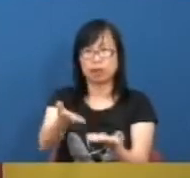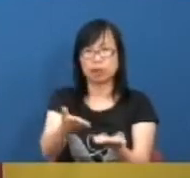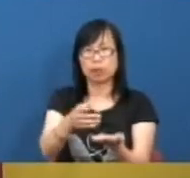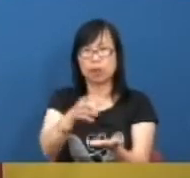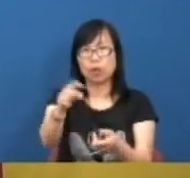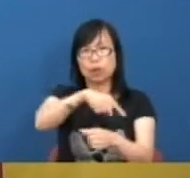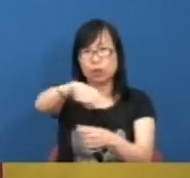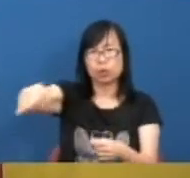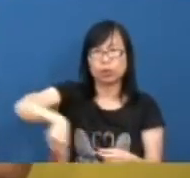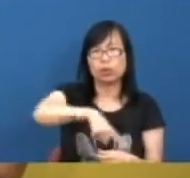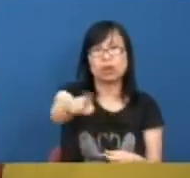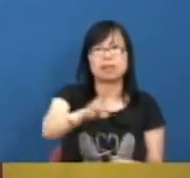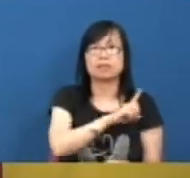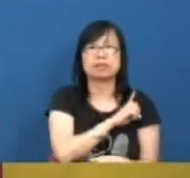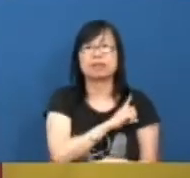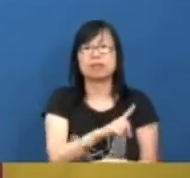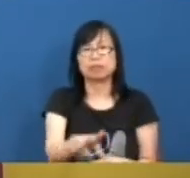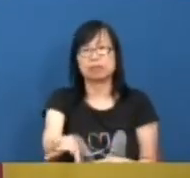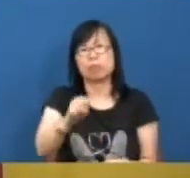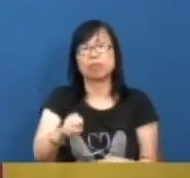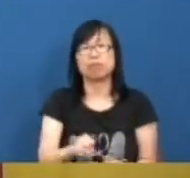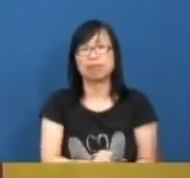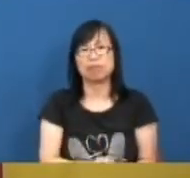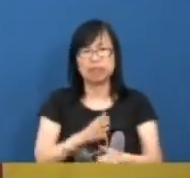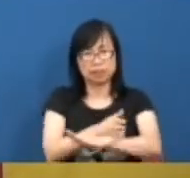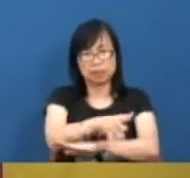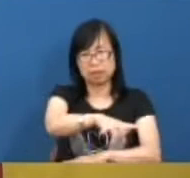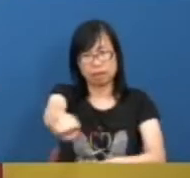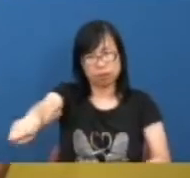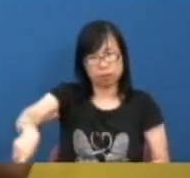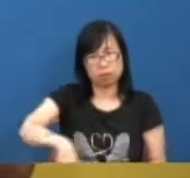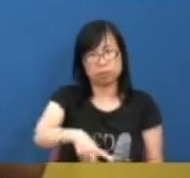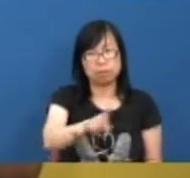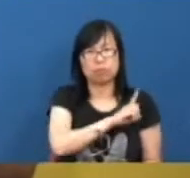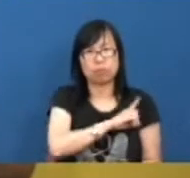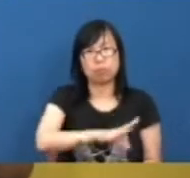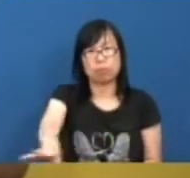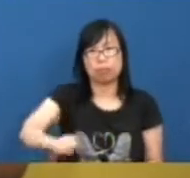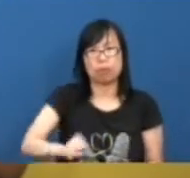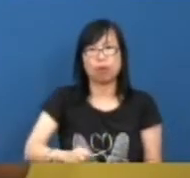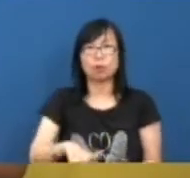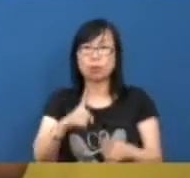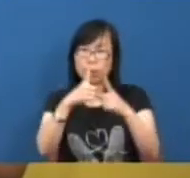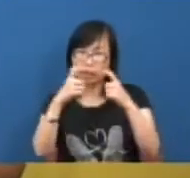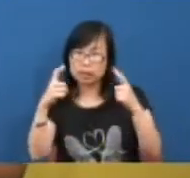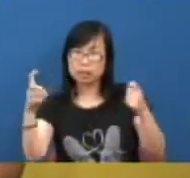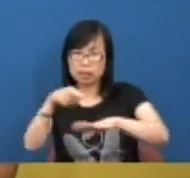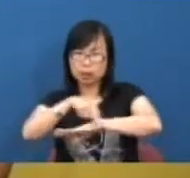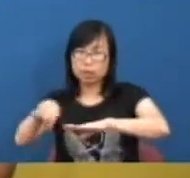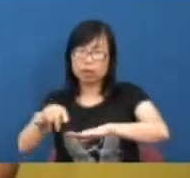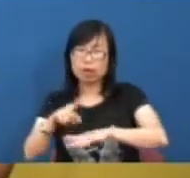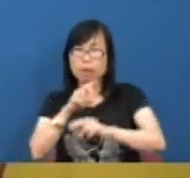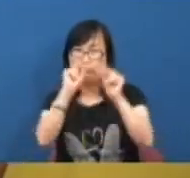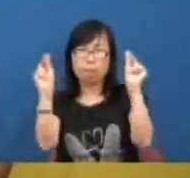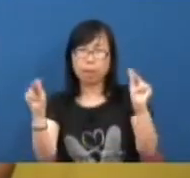家自用啊嘛，自己個社區自己用翻啫嘛。我覺得嗱，即係如果喺個城市規劃嚟講咧，冇問題喎。 嚇，